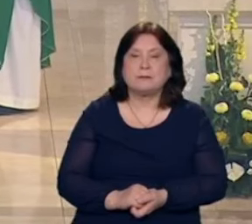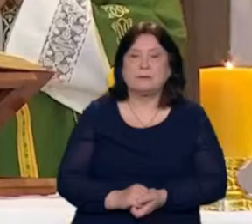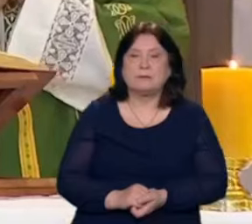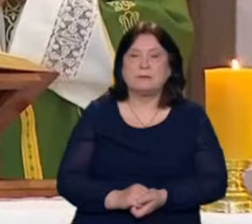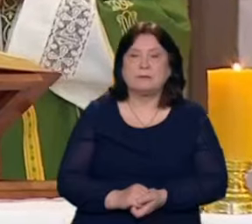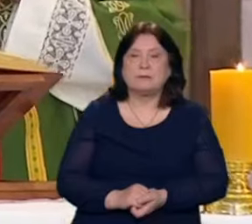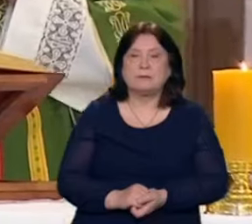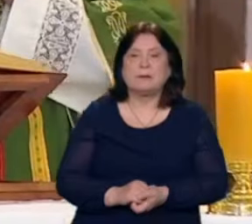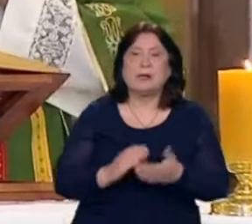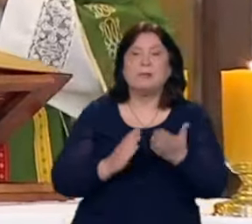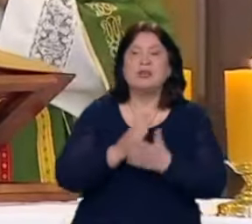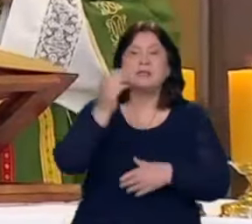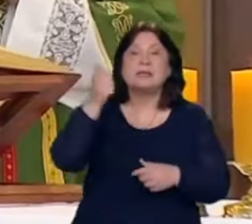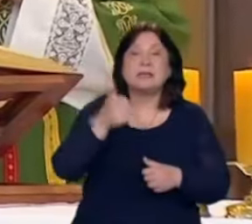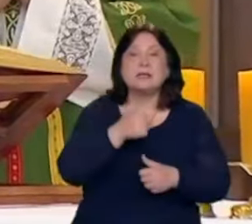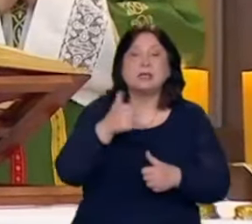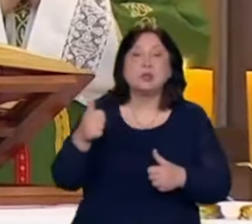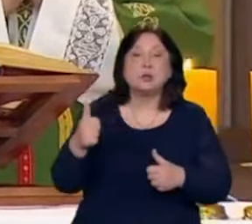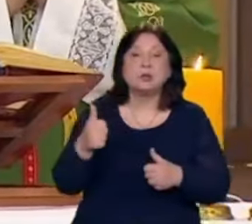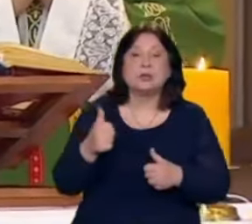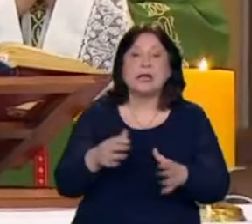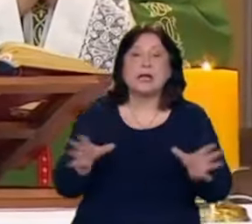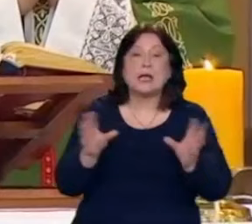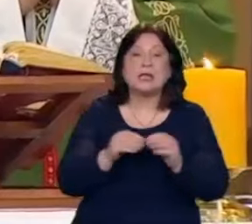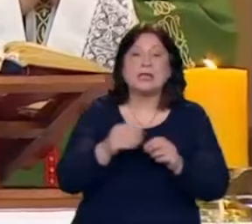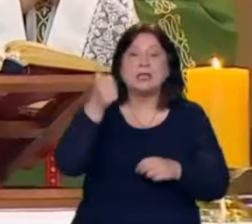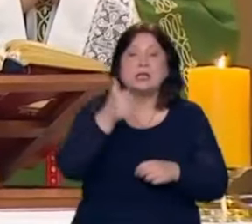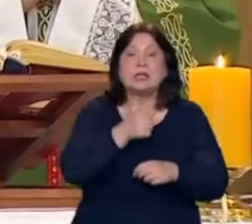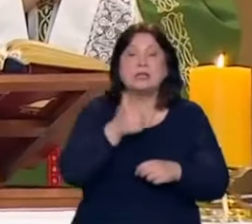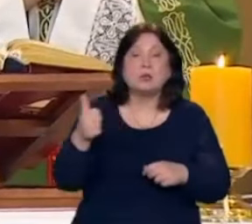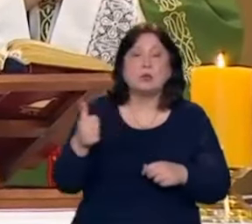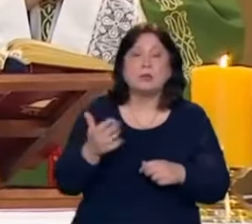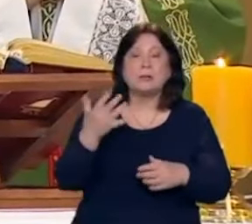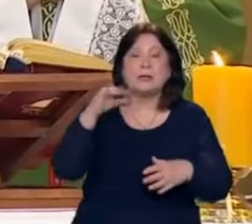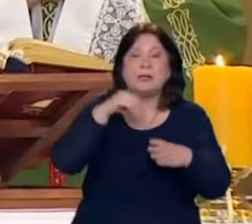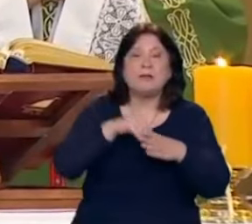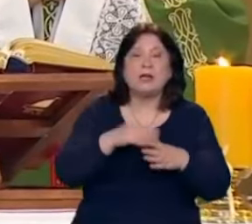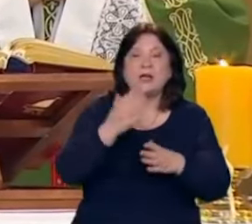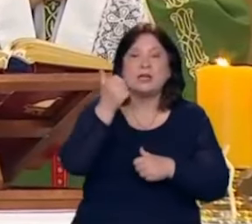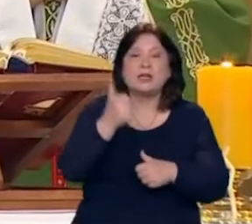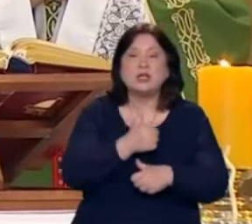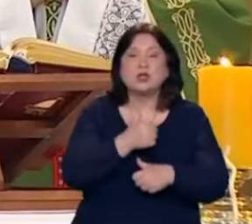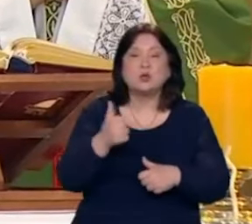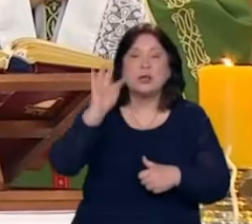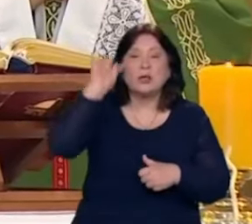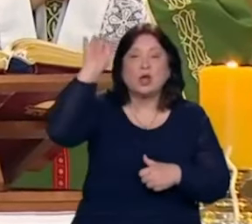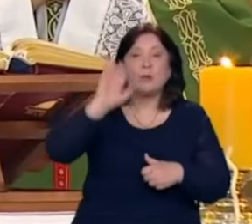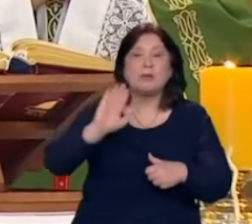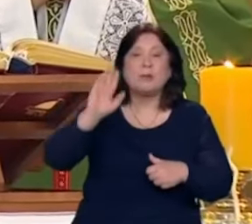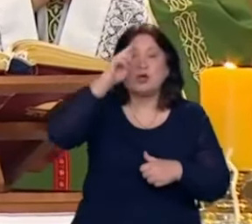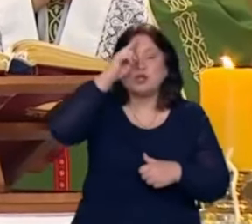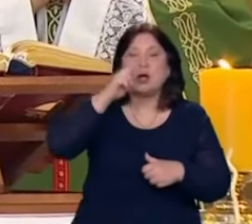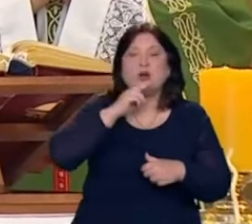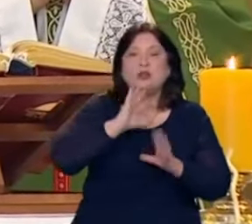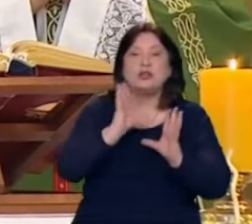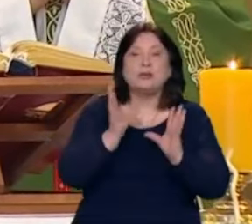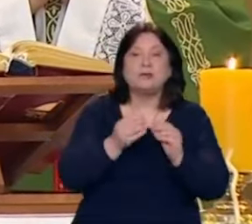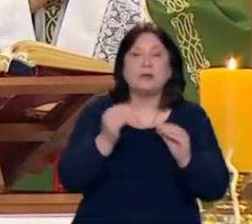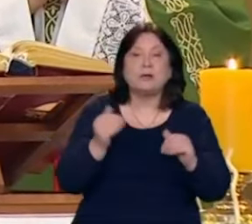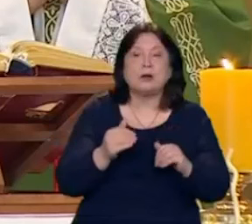Chrystusa przez Chrystusa z Chrystusem i w Chrystusie tobie Boże ojcze